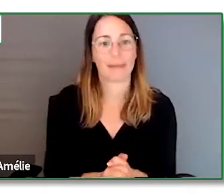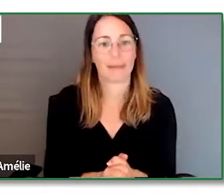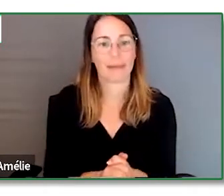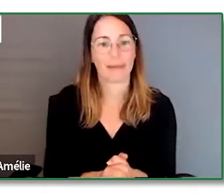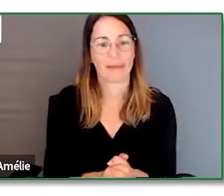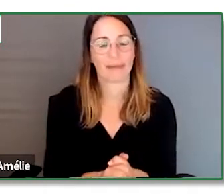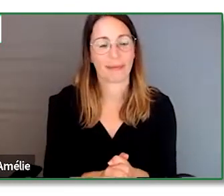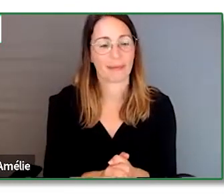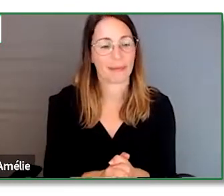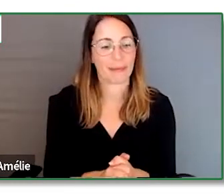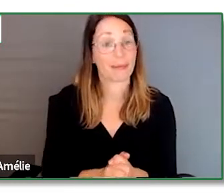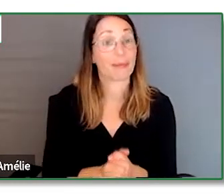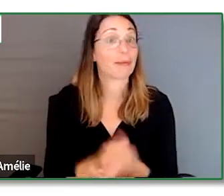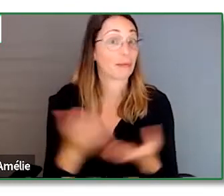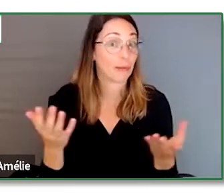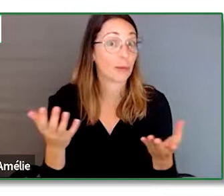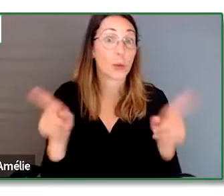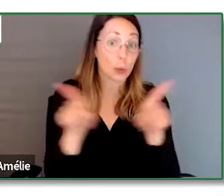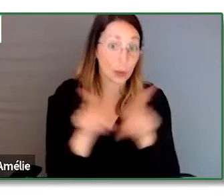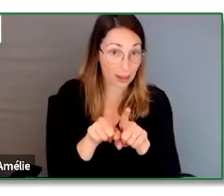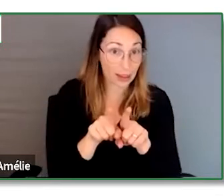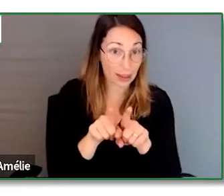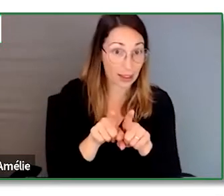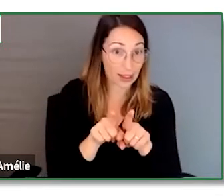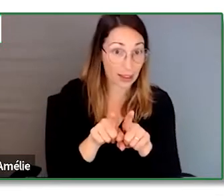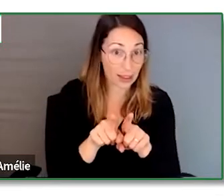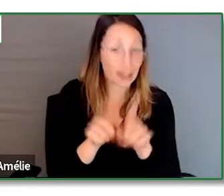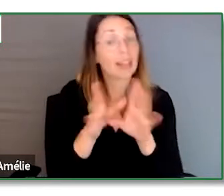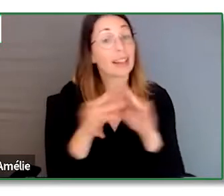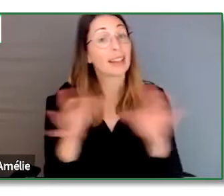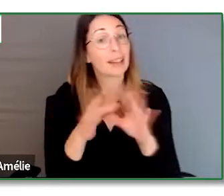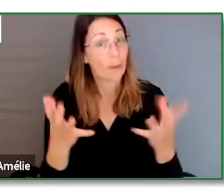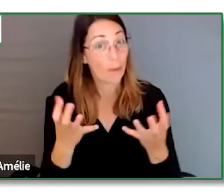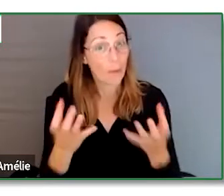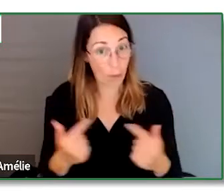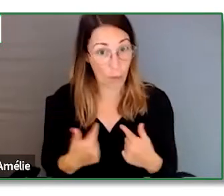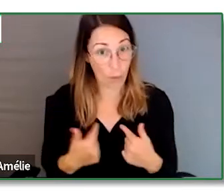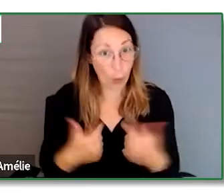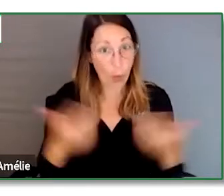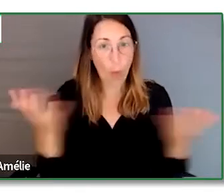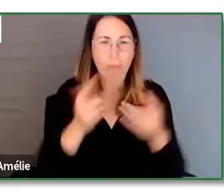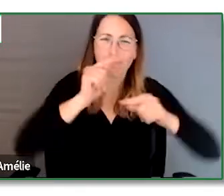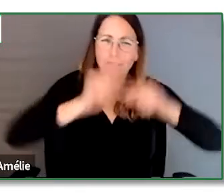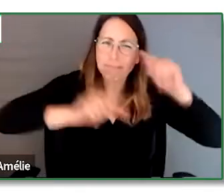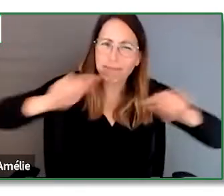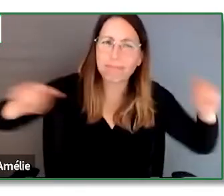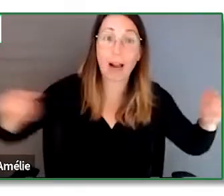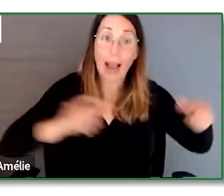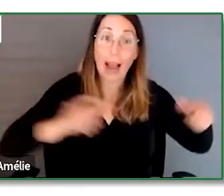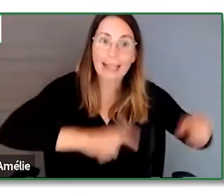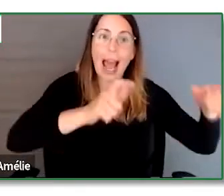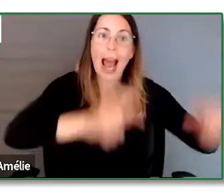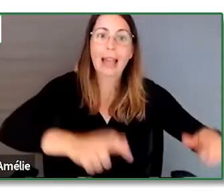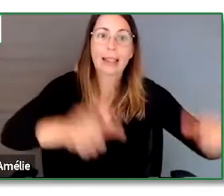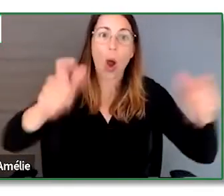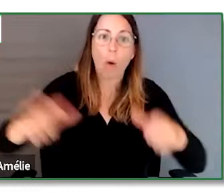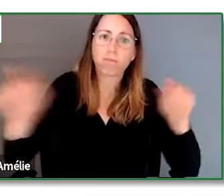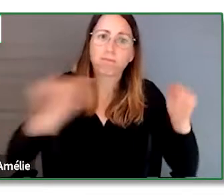Alors, je voulais également expliquer la variété des installations que nous avons. Je sais